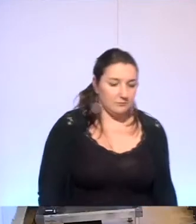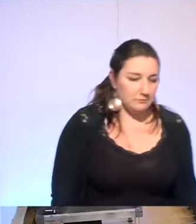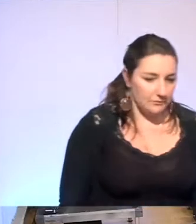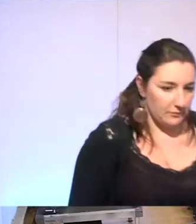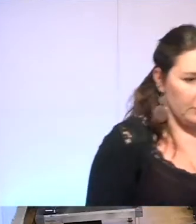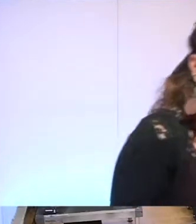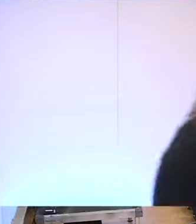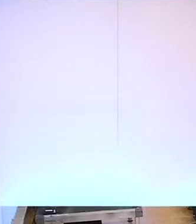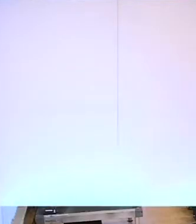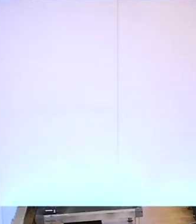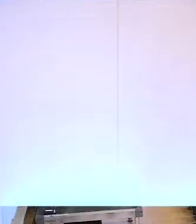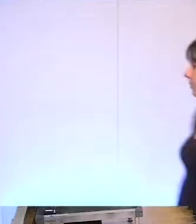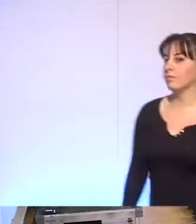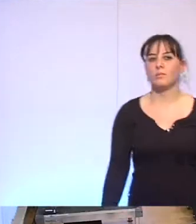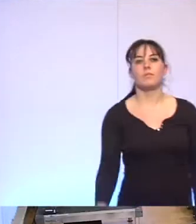Safar.